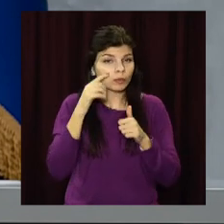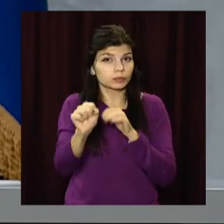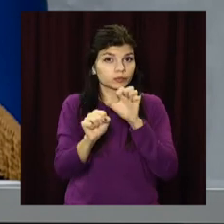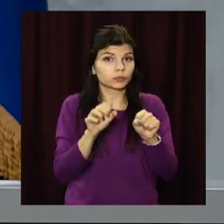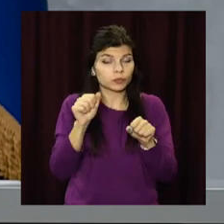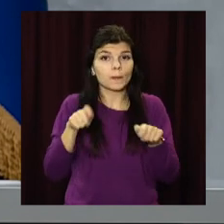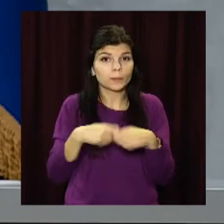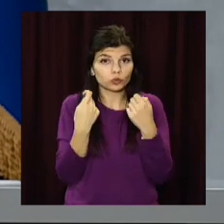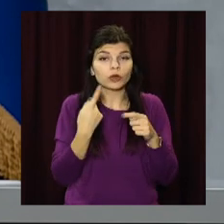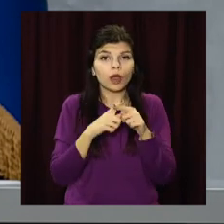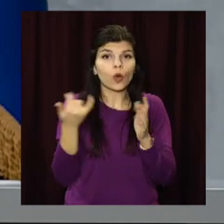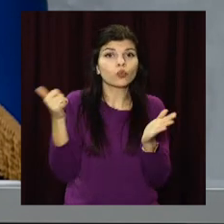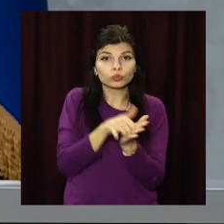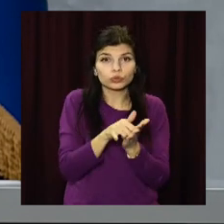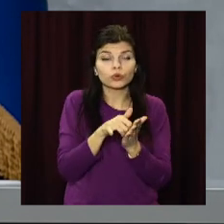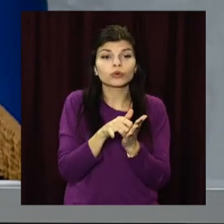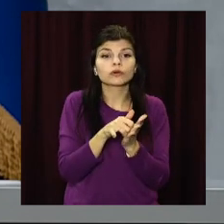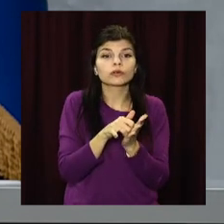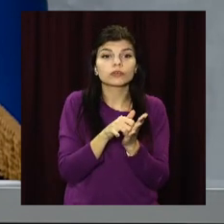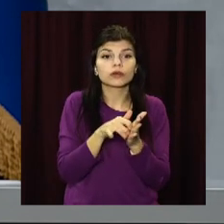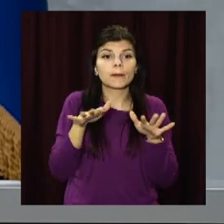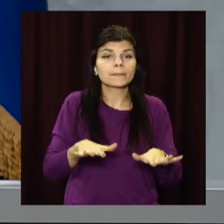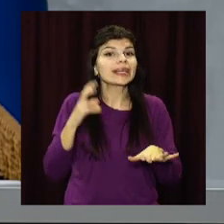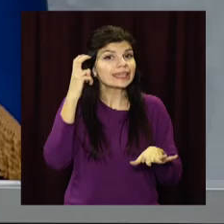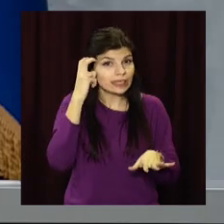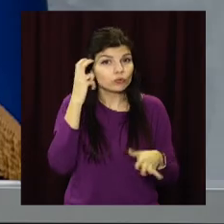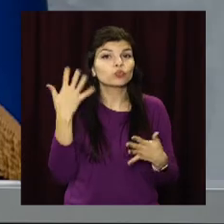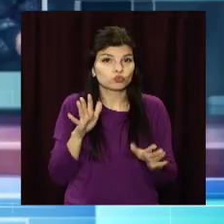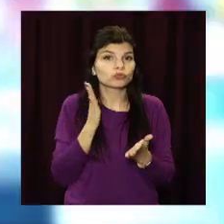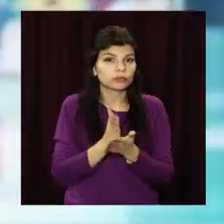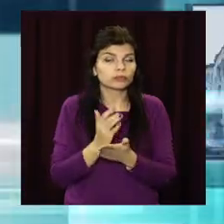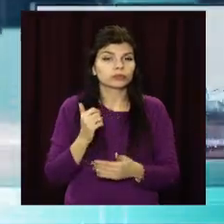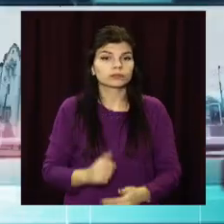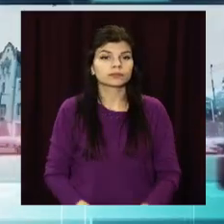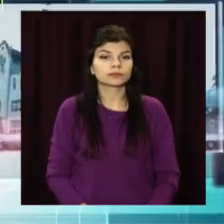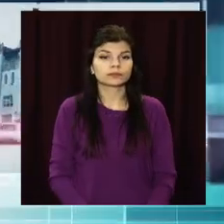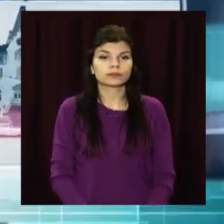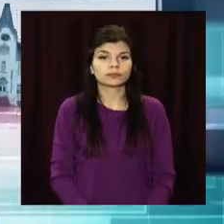це правопорушення, встановлена у місті Києві.